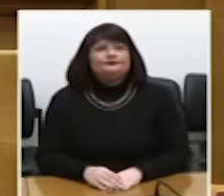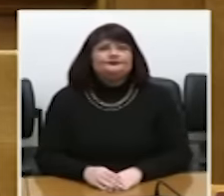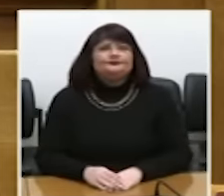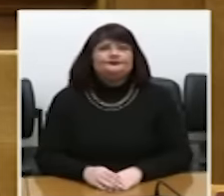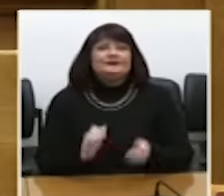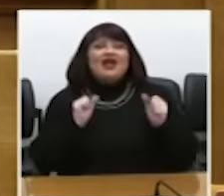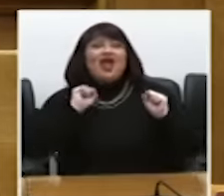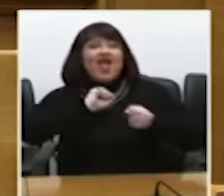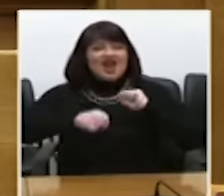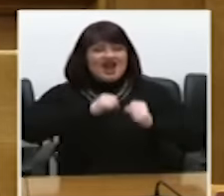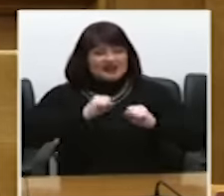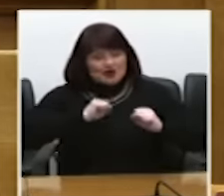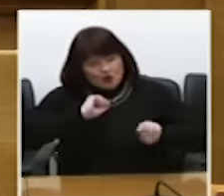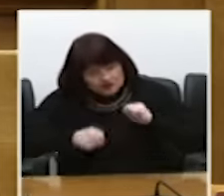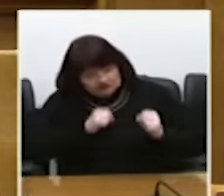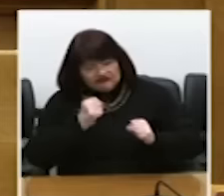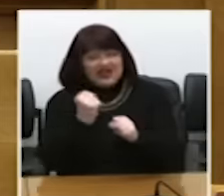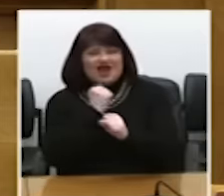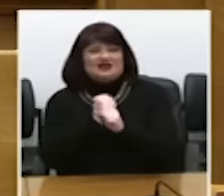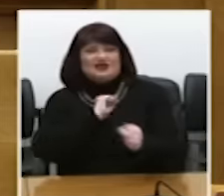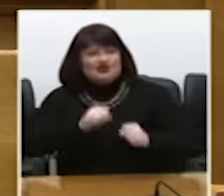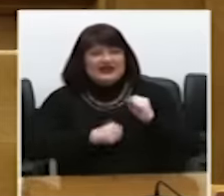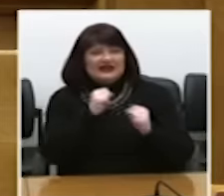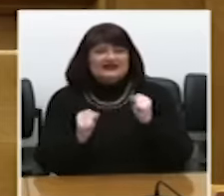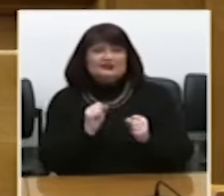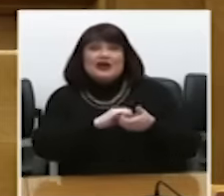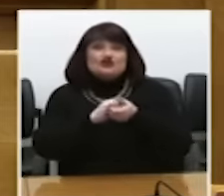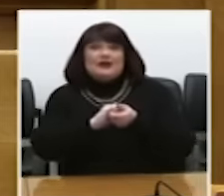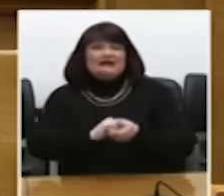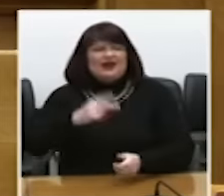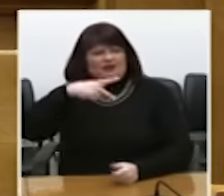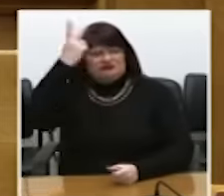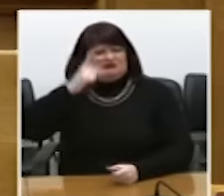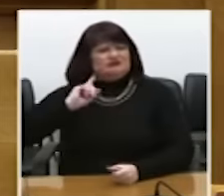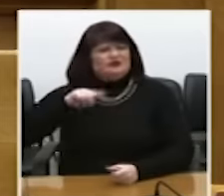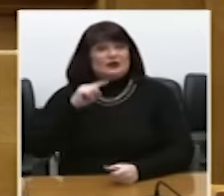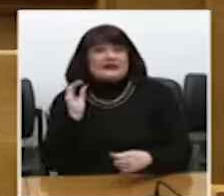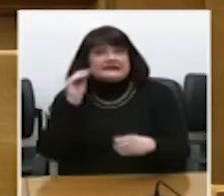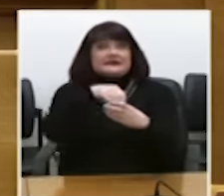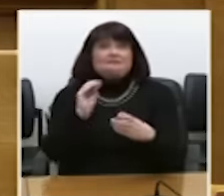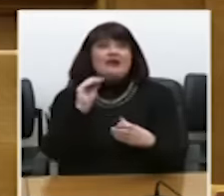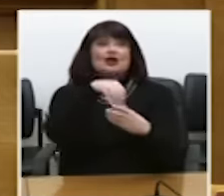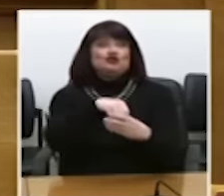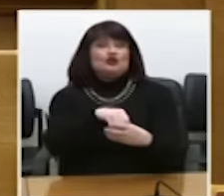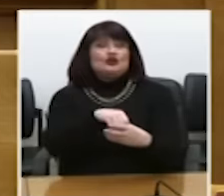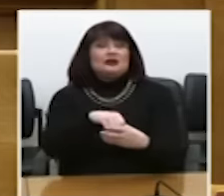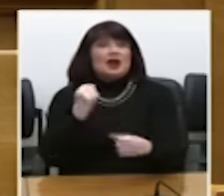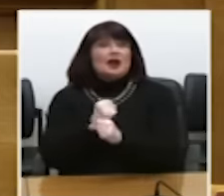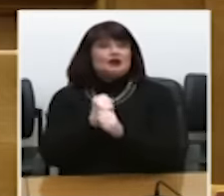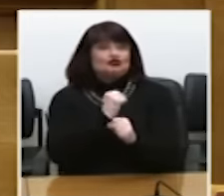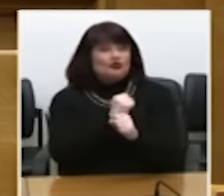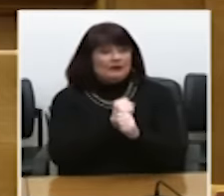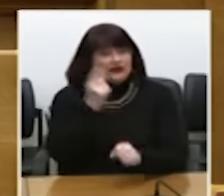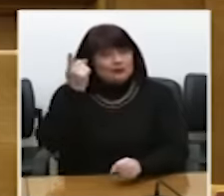που δείχνουν ότι η συμμετοχή σε αρχαιρεσίες των σωματείων αυξάνεται σταθερά τα τελευταία